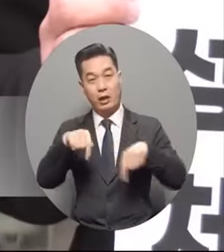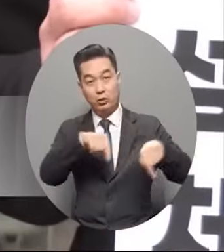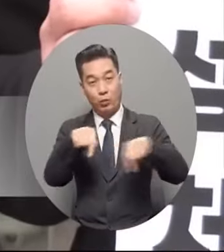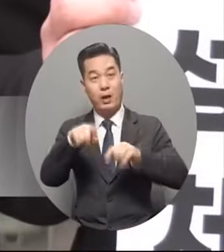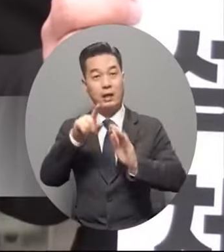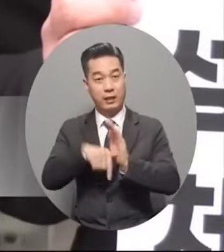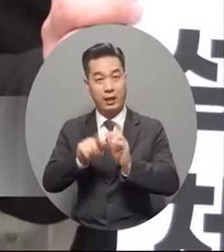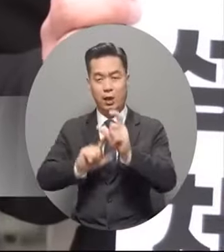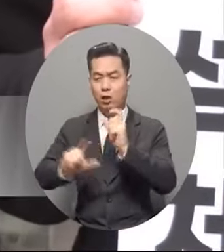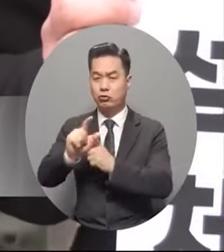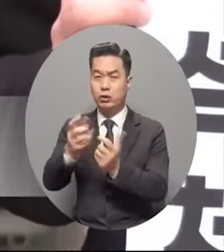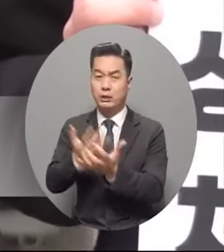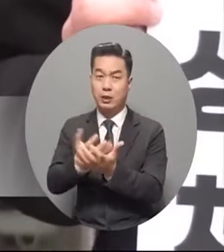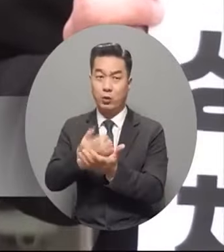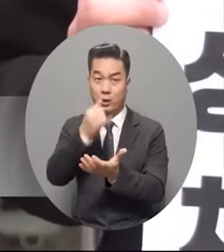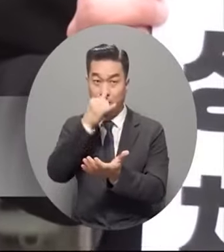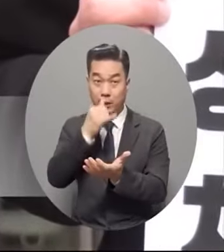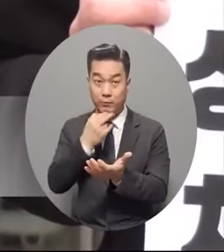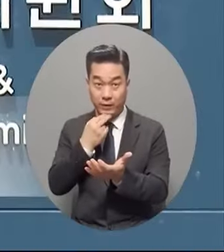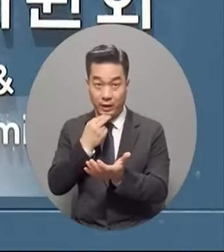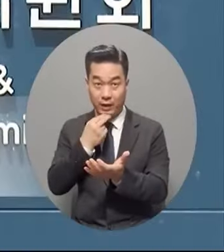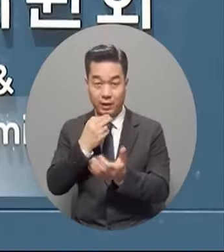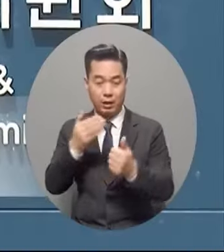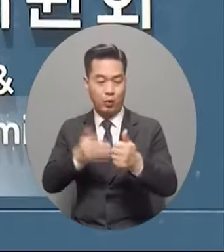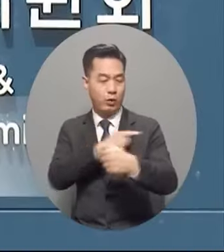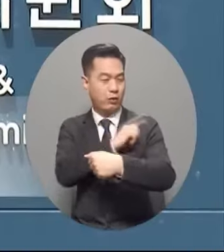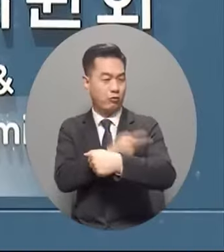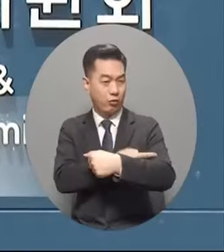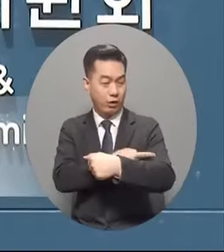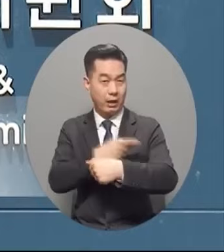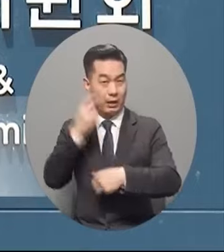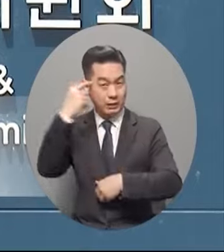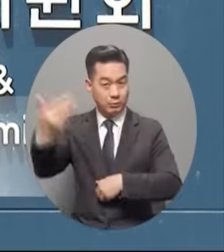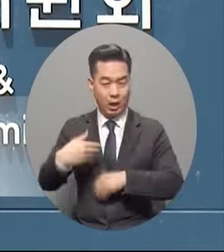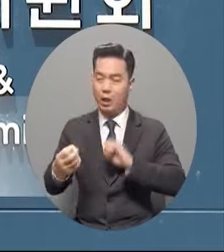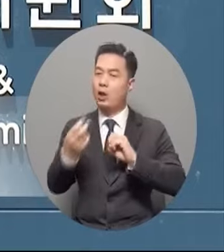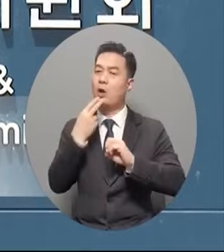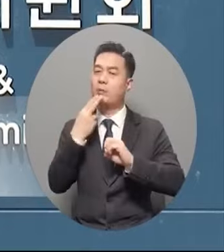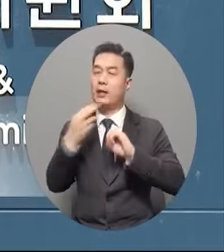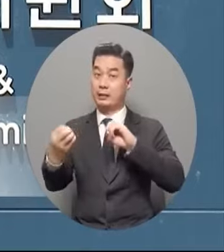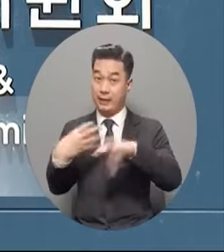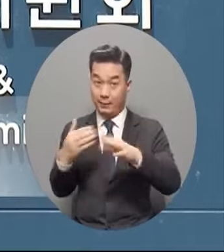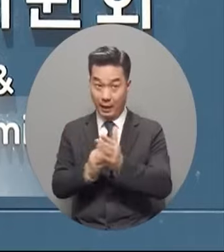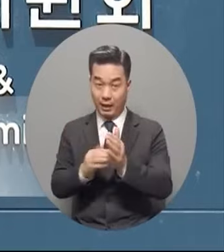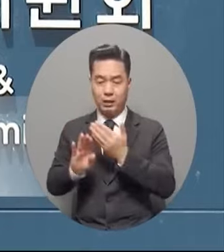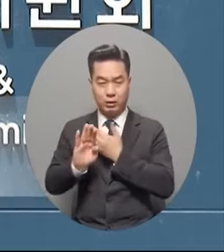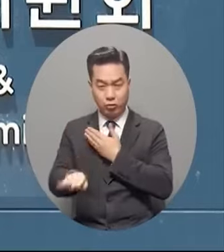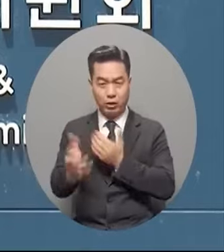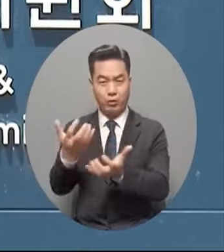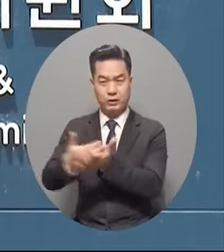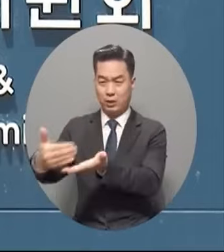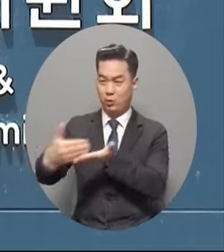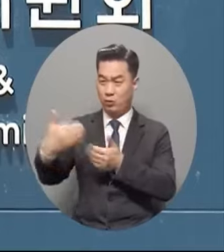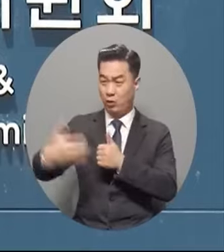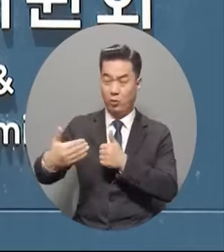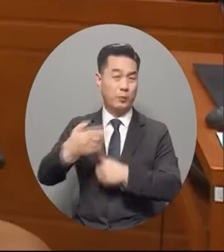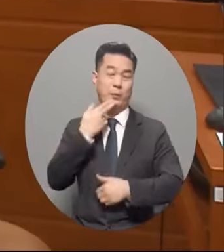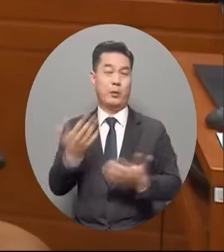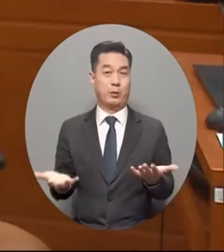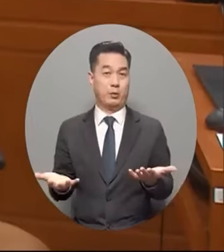추가로 제출할 자료가 있냐는 권익위 측의 질문에 없다고 답했으며 그 뒤로도 자료 요청은 없었다고